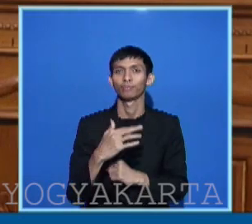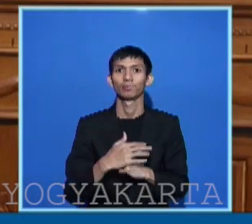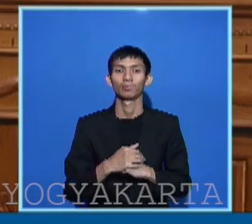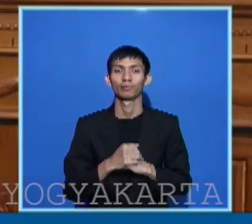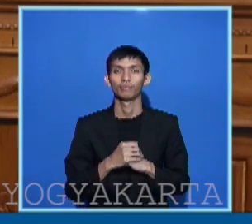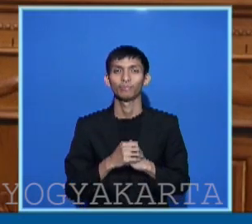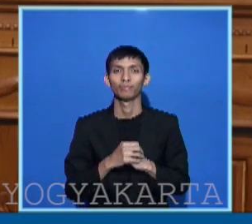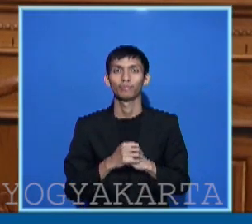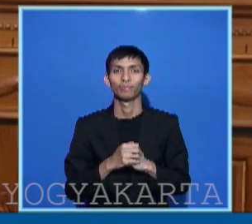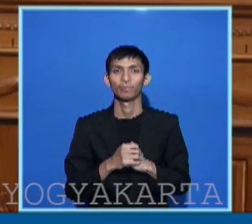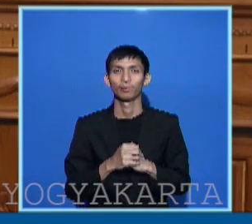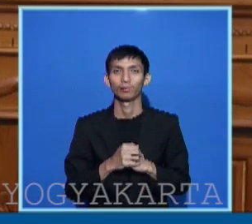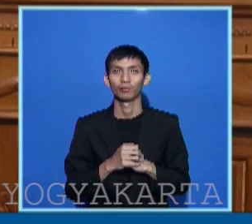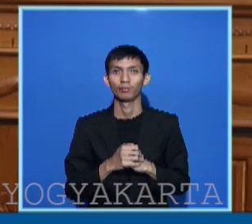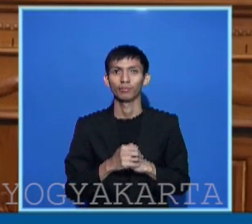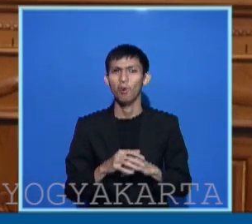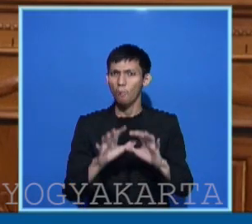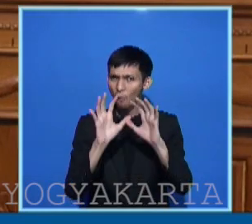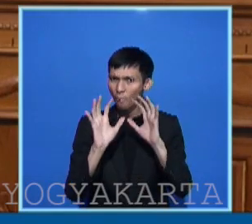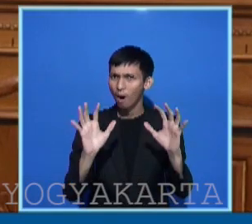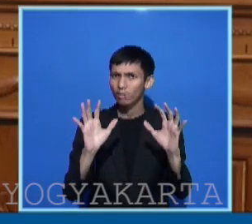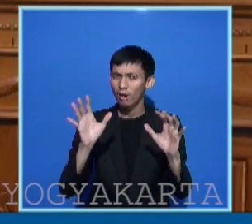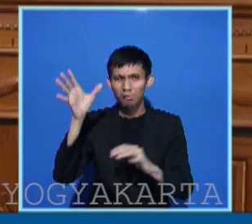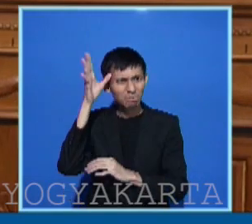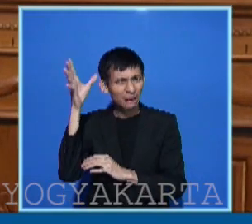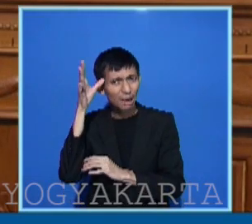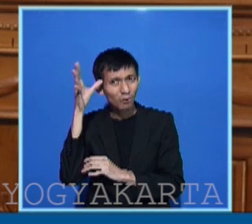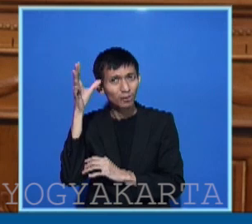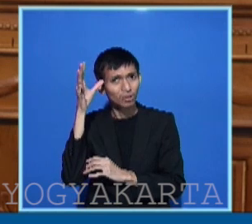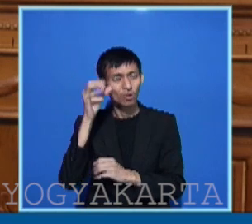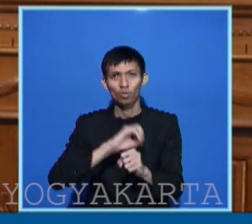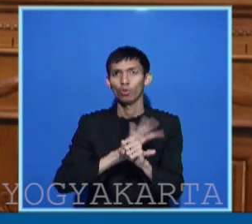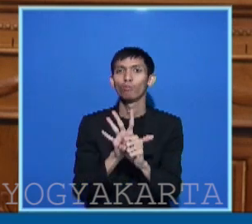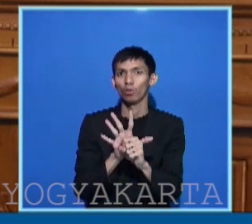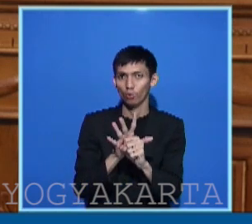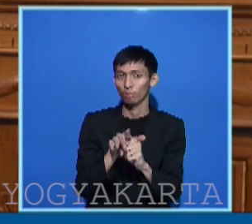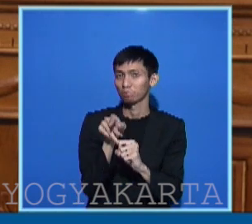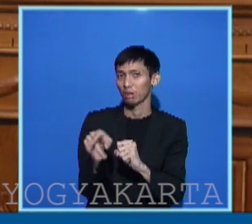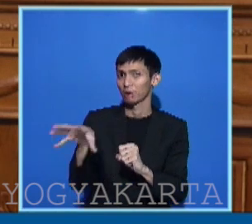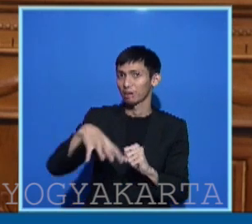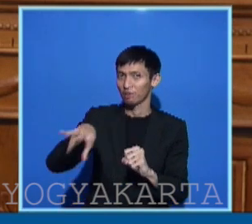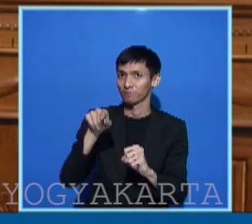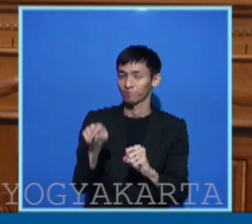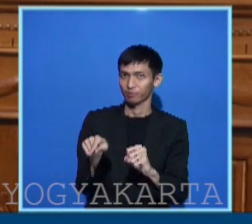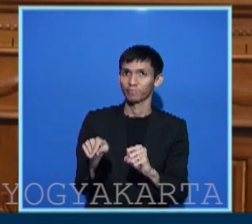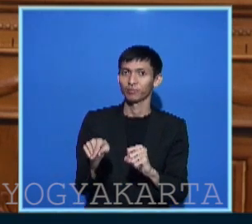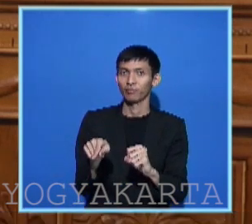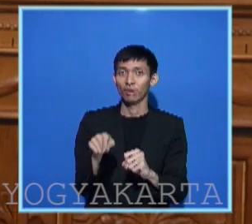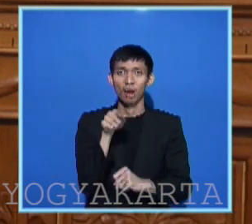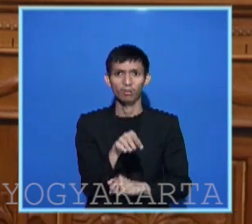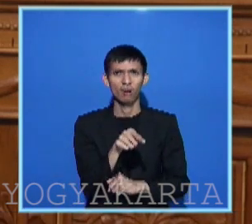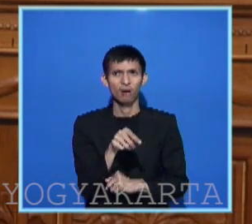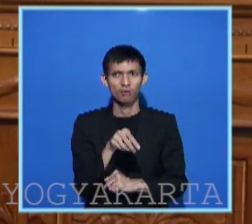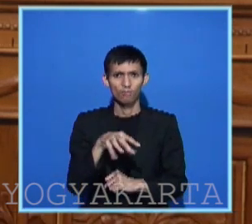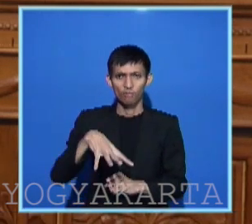yang kata hengkang mangr tosi pilih kanyoto ing lalat dan Kulon Progo terpipun situs